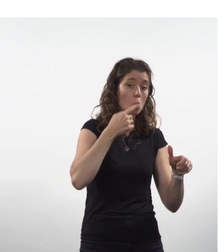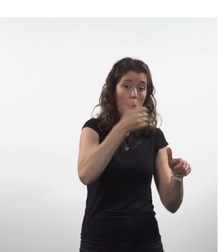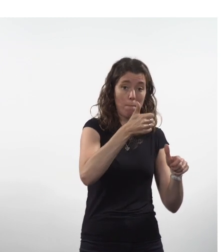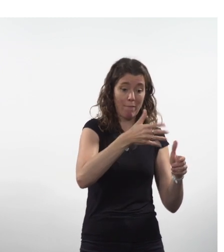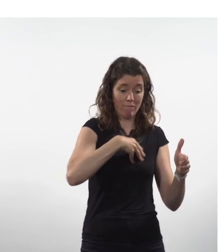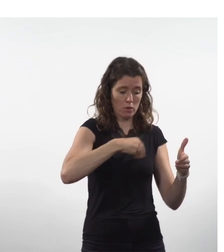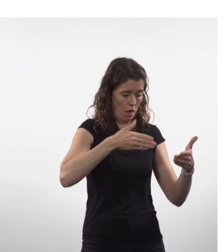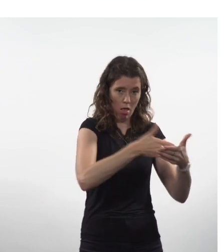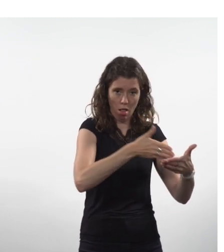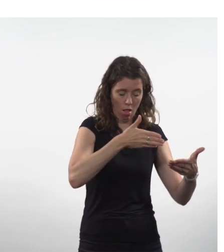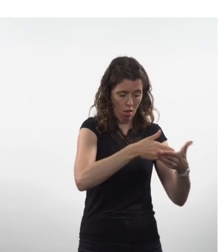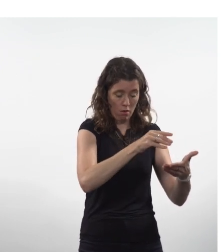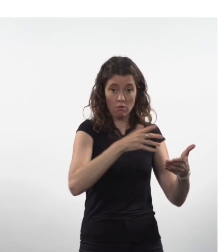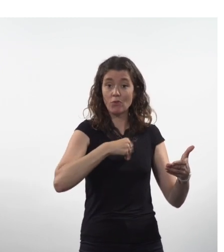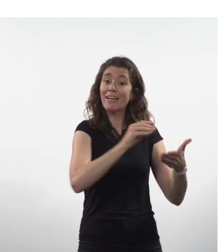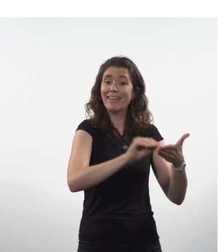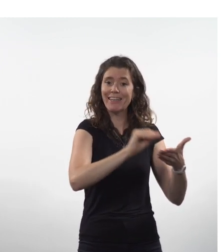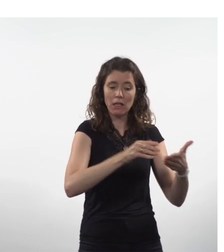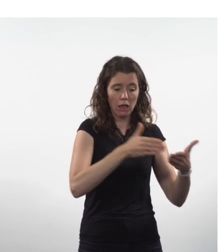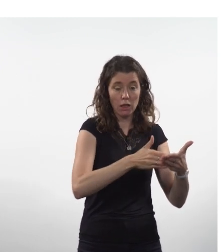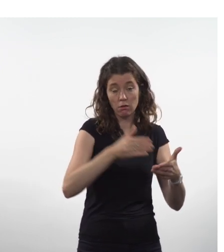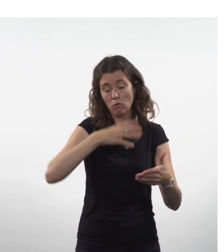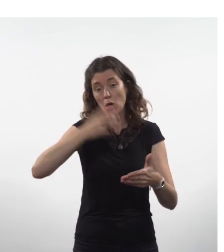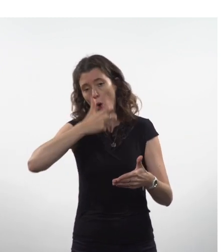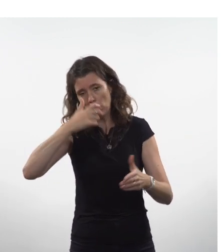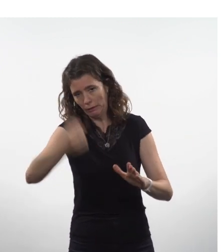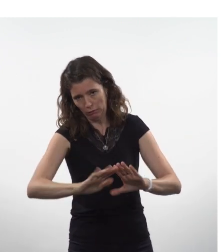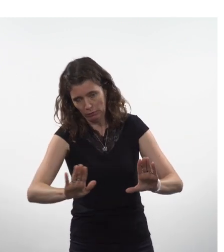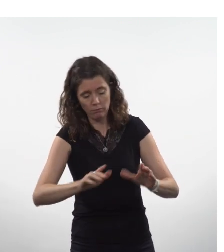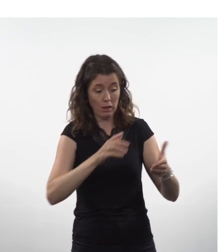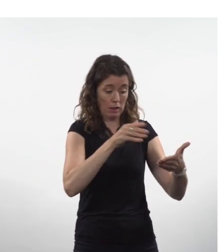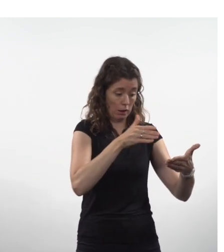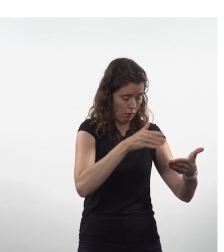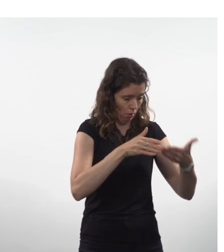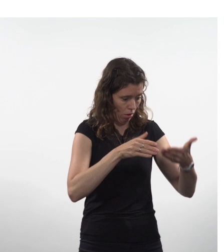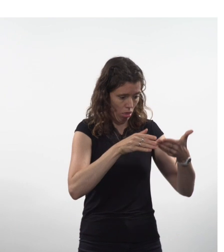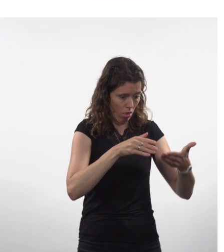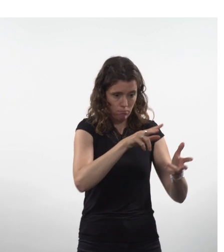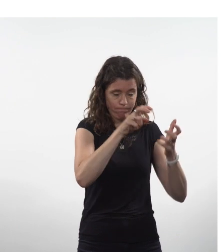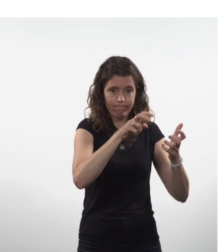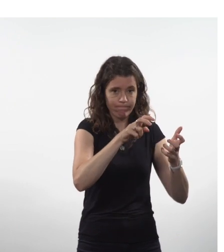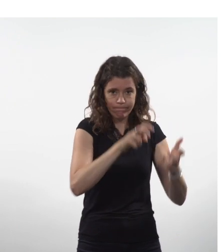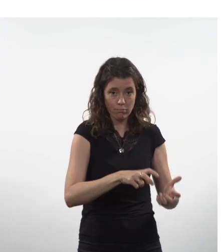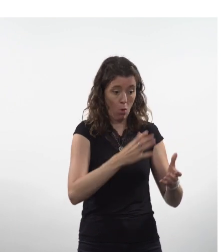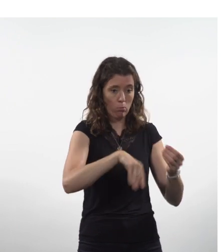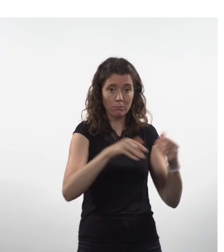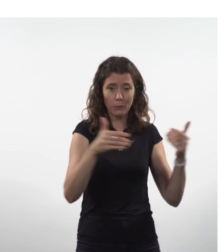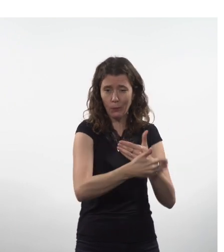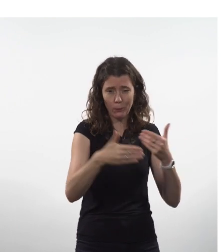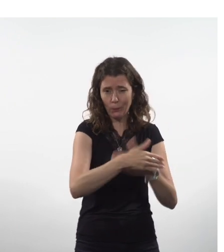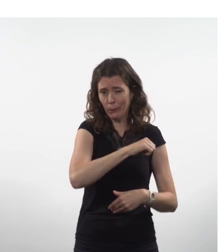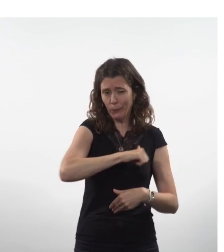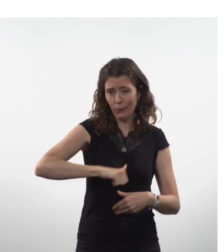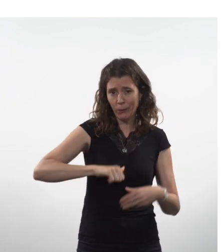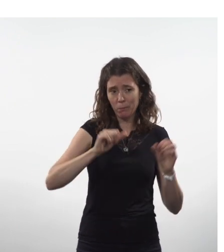avec le français écrit. On parle même pas du français oral, mais le français écrit est en plus source de malentendus qui peuvent être parfois